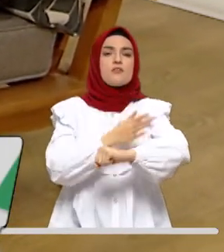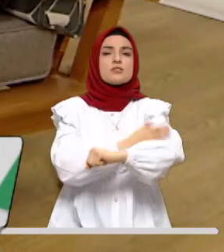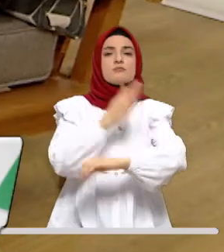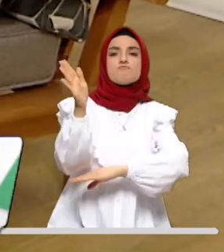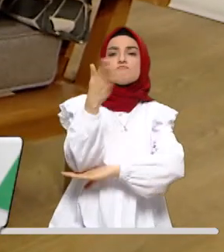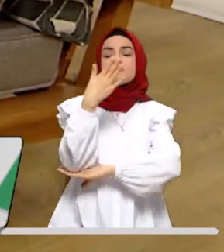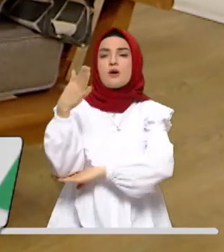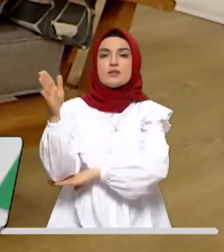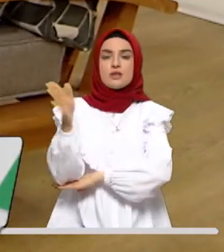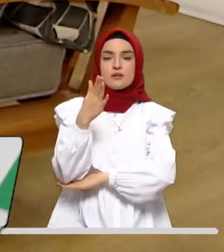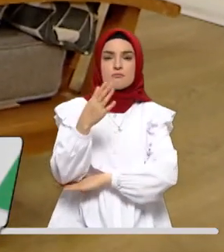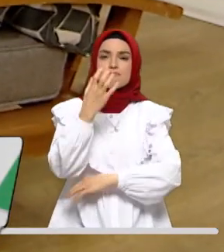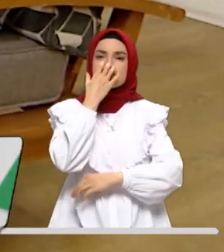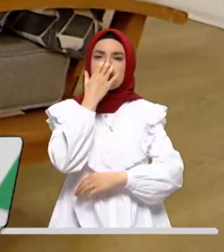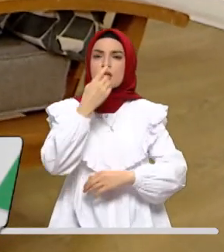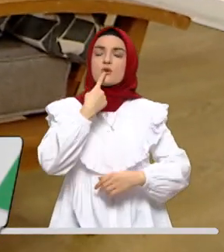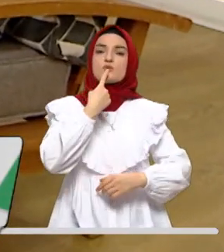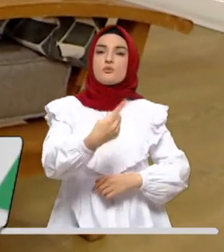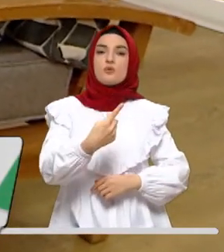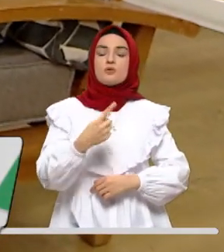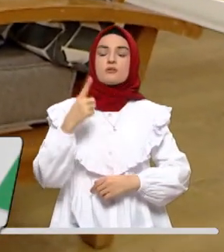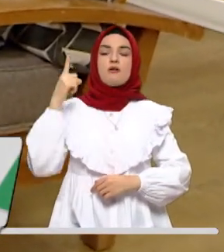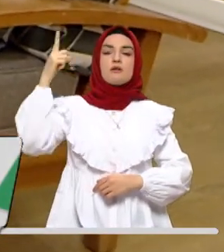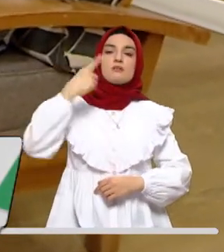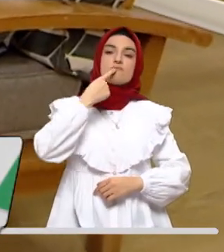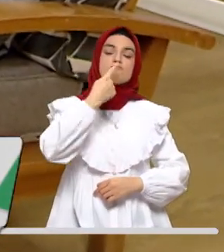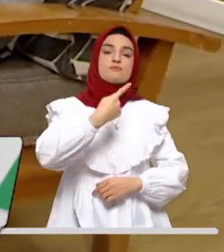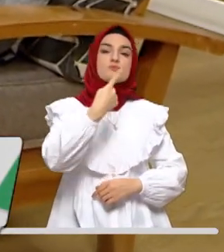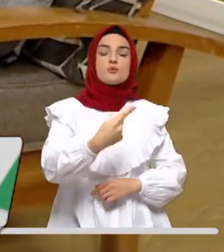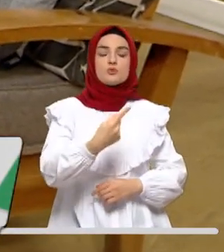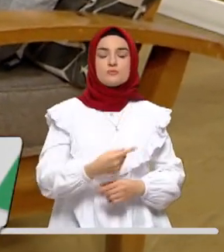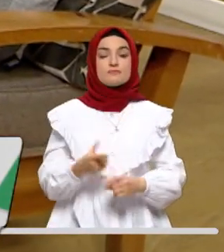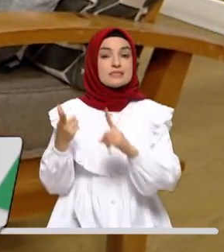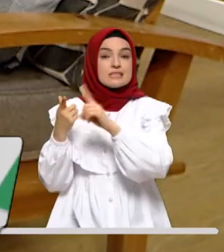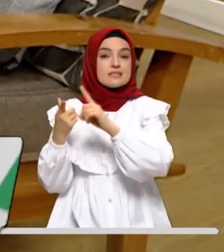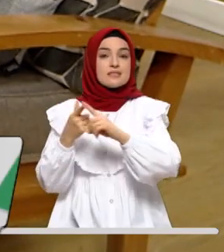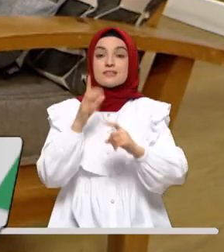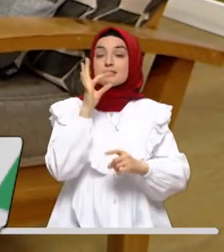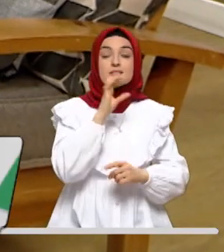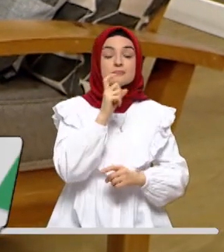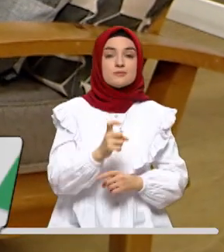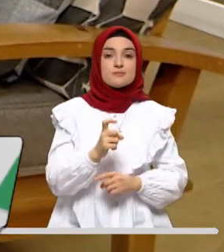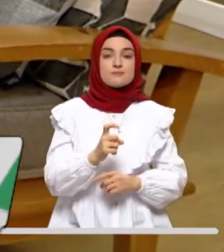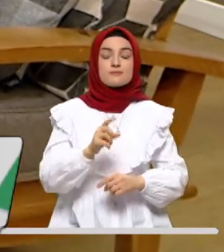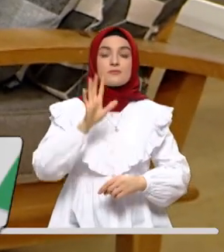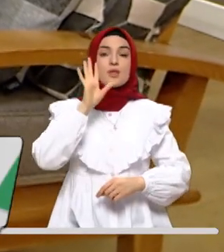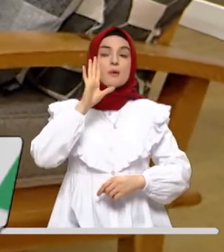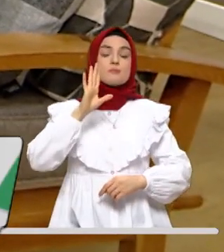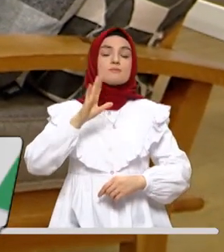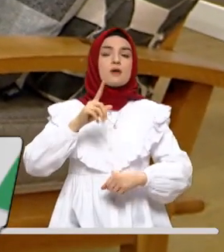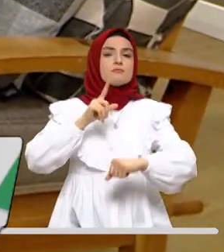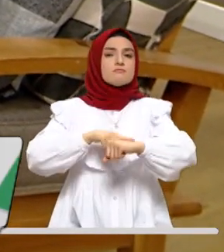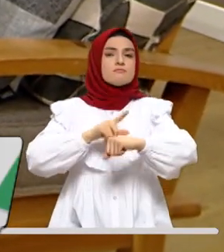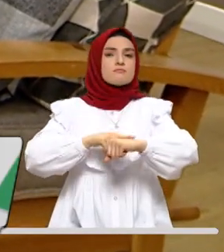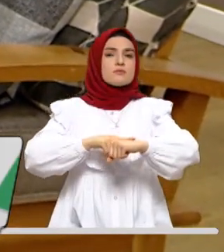bayrağını beklerken söylediği Allah sedası. İkinci ses seda kimin sedası? Beş vakit